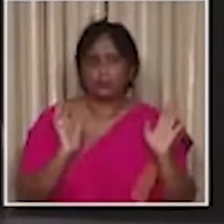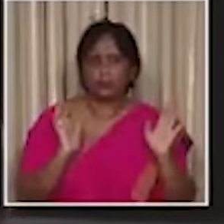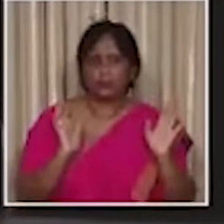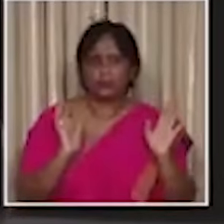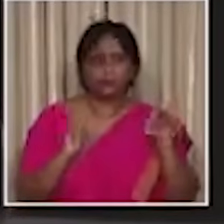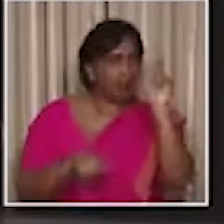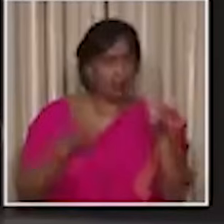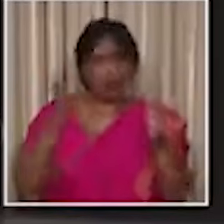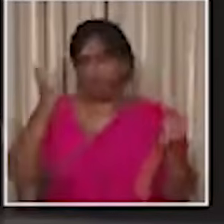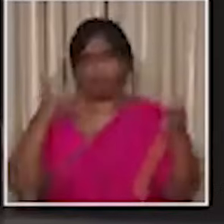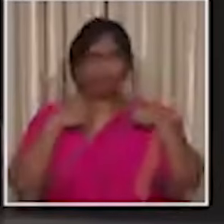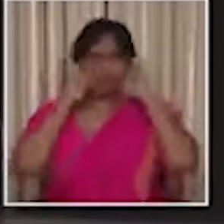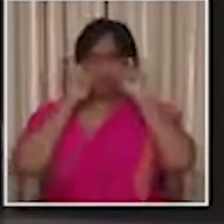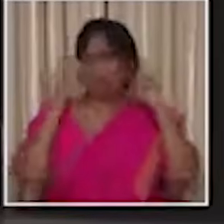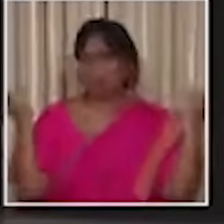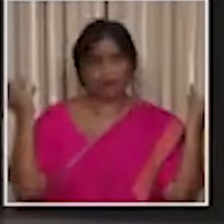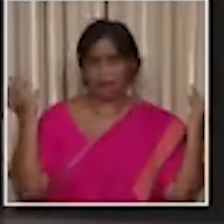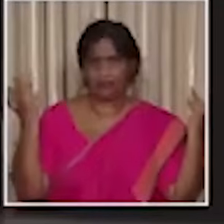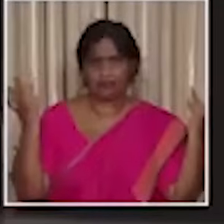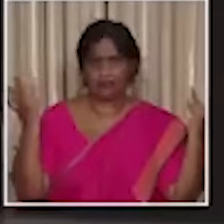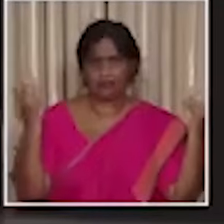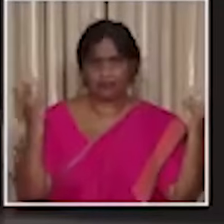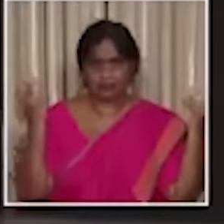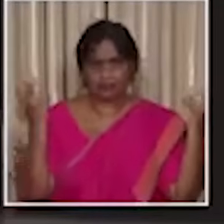area ke, saya agak itu kalau upaya nanti ke mana?